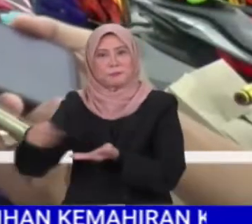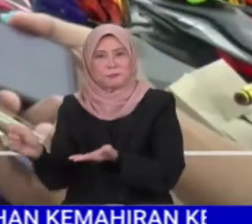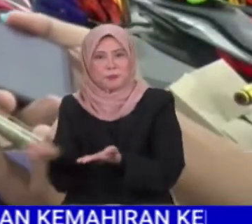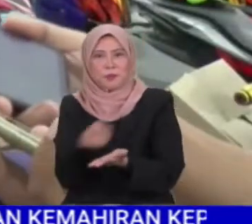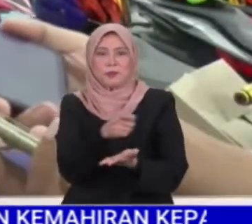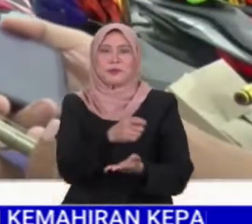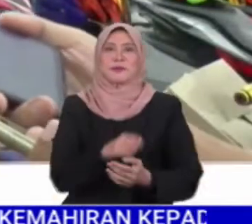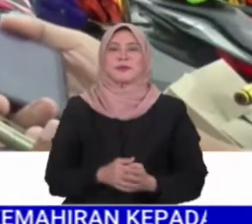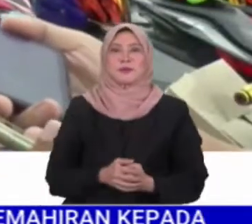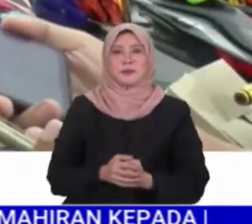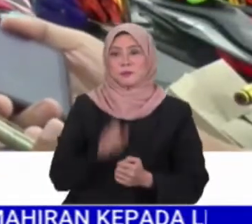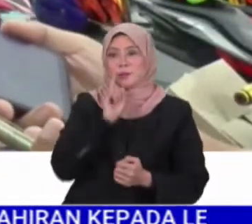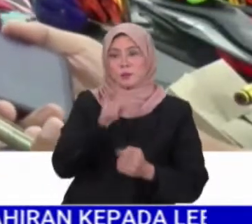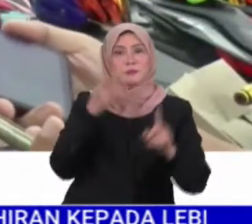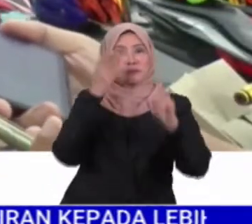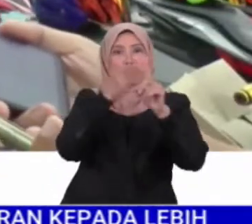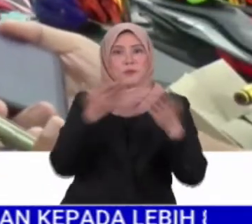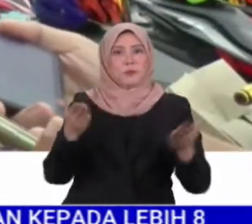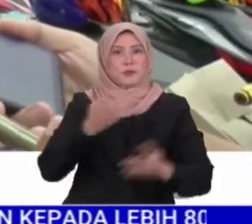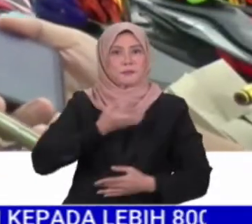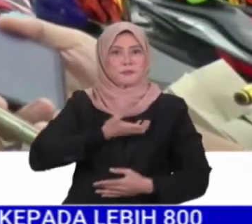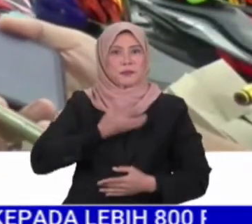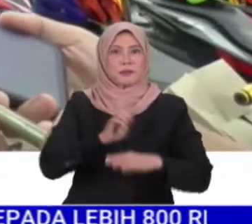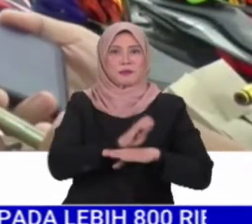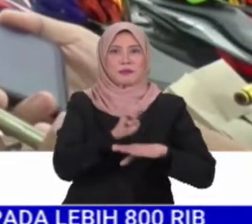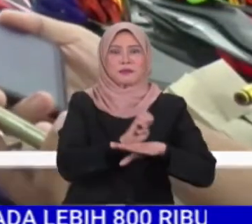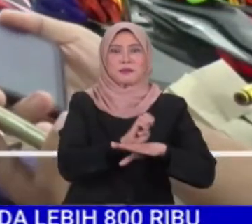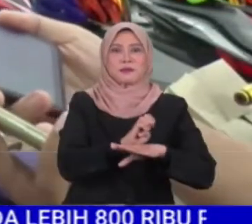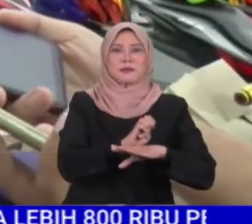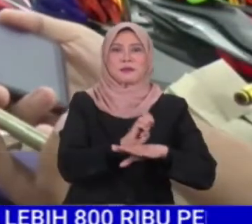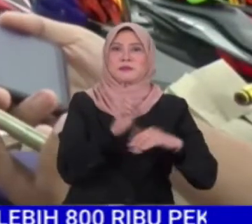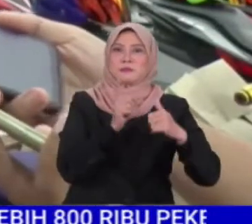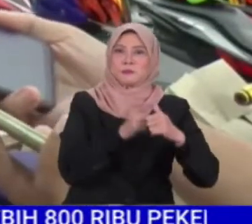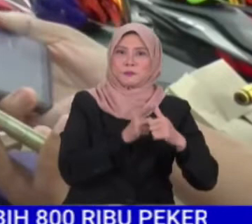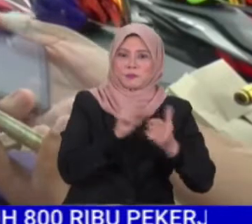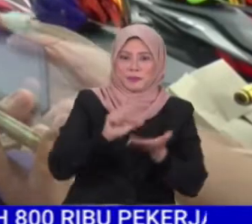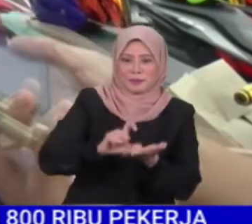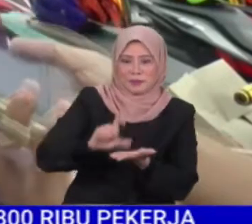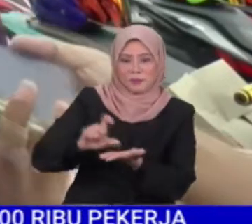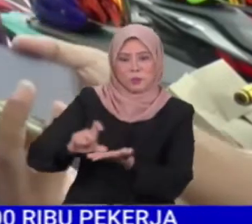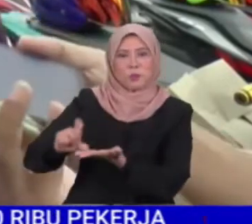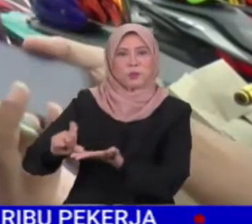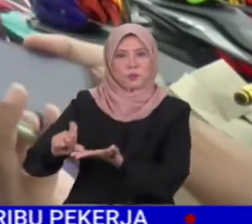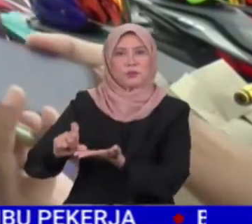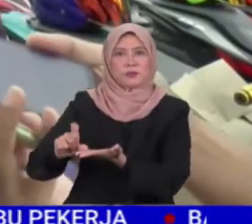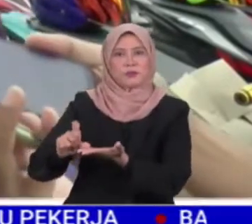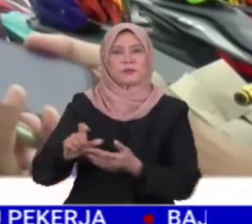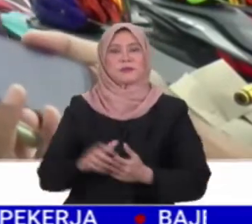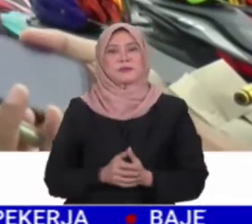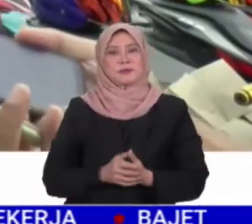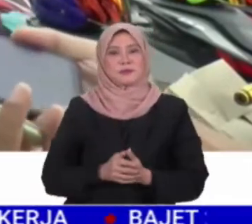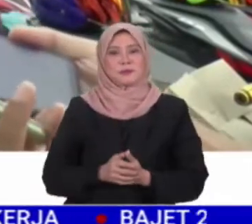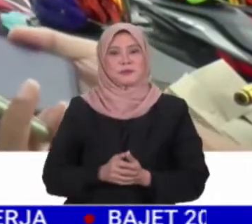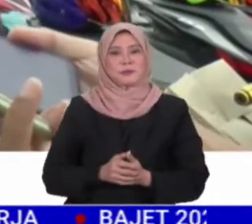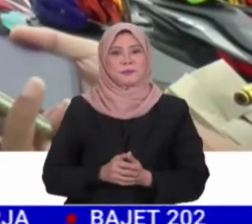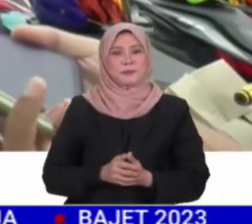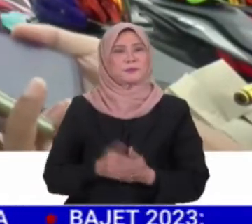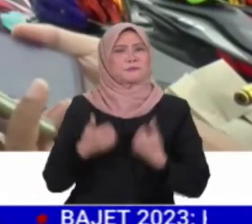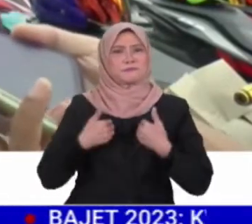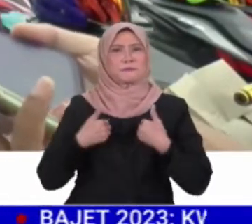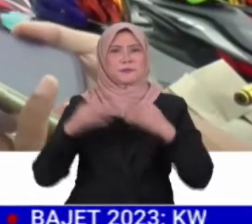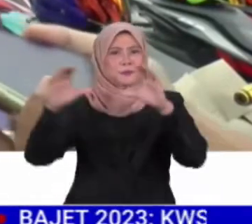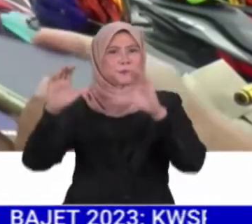sukan yang banyak menjanjikan emas adalah catur dan beberapa lagi. Kita akan dapatkan satu kaedah